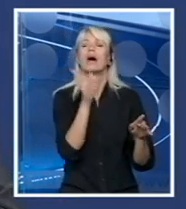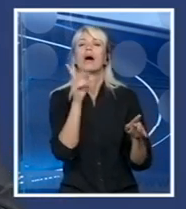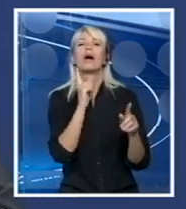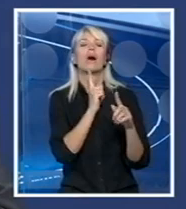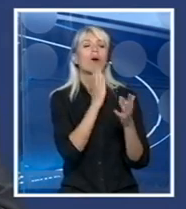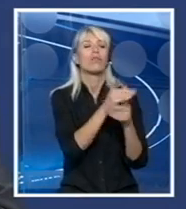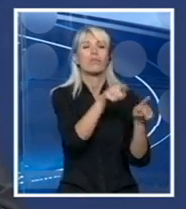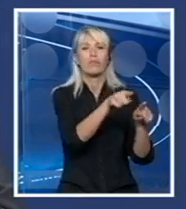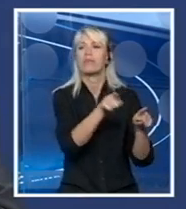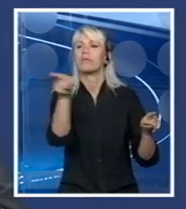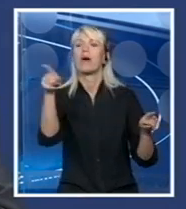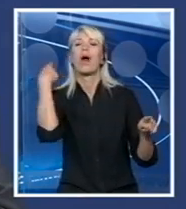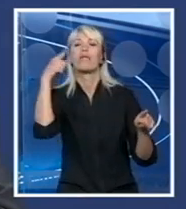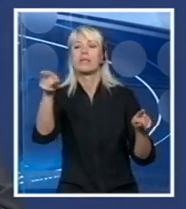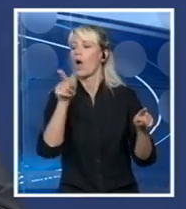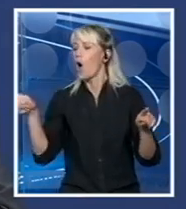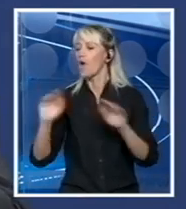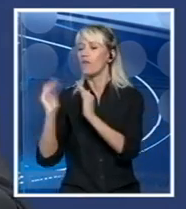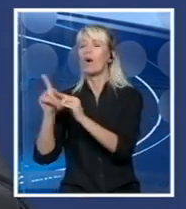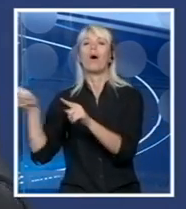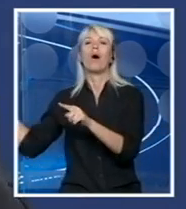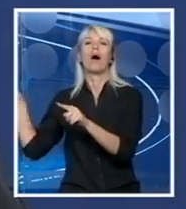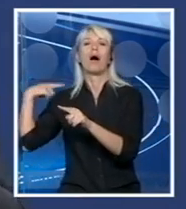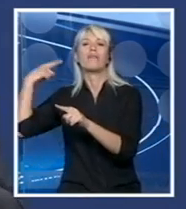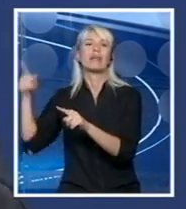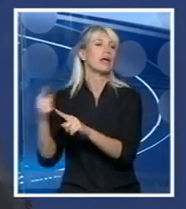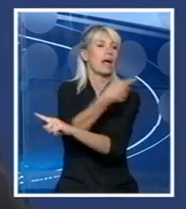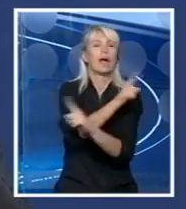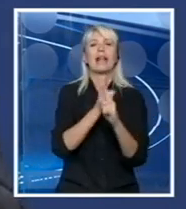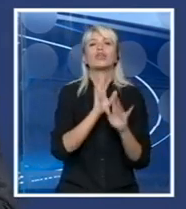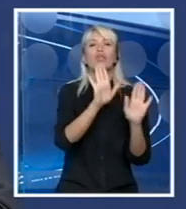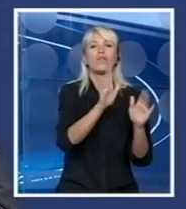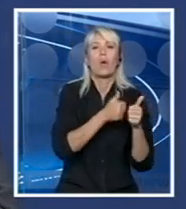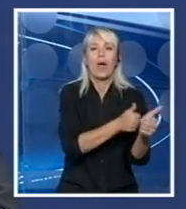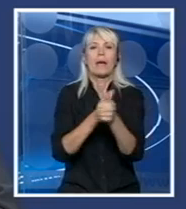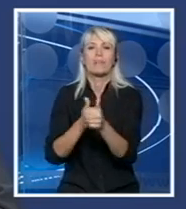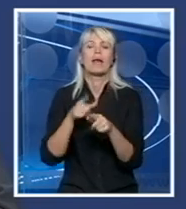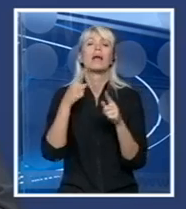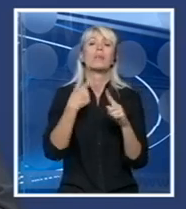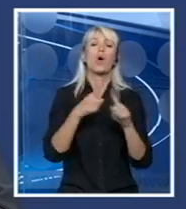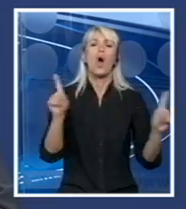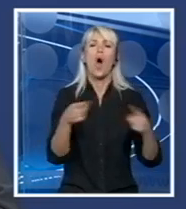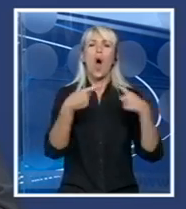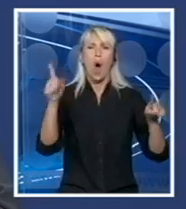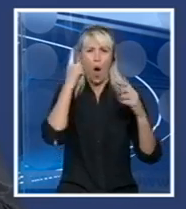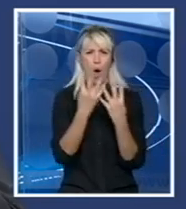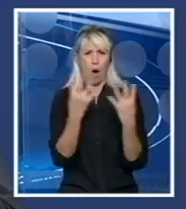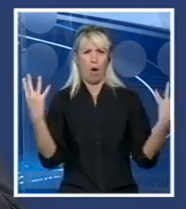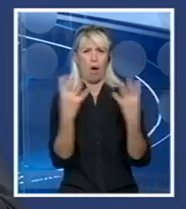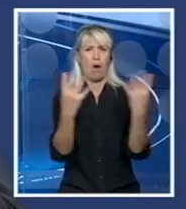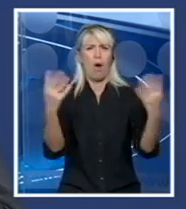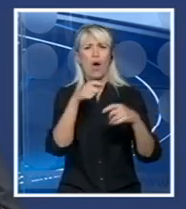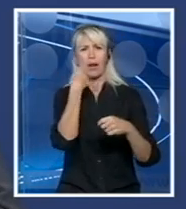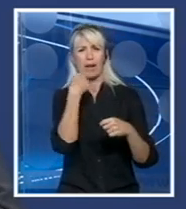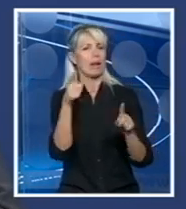da se rade na način kako je rađeno, tipa hor bez maske, izbacivanje puno pljuvačke ili aerosola u vazduh, fizičko na neki način da je